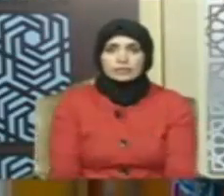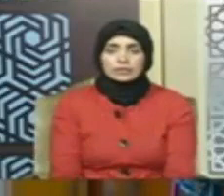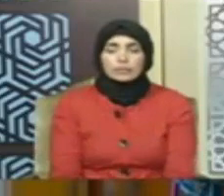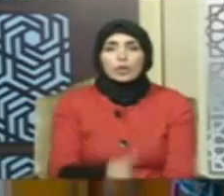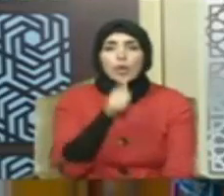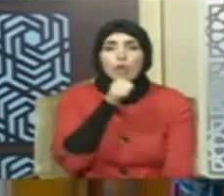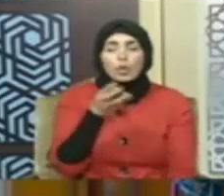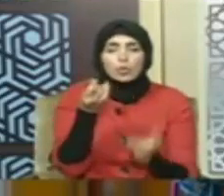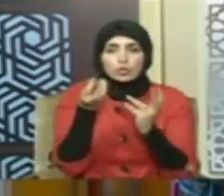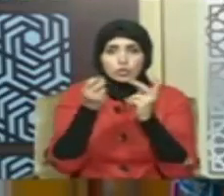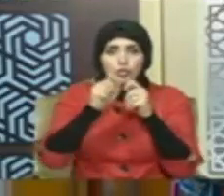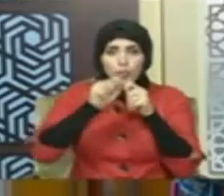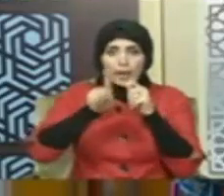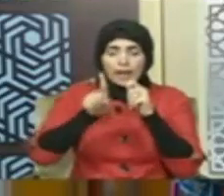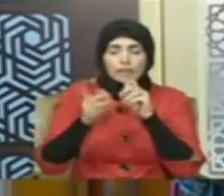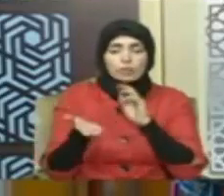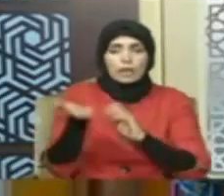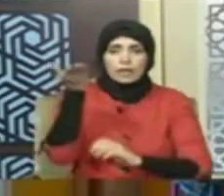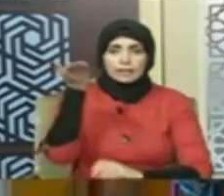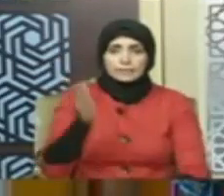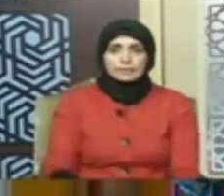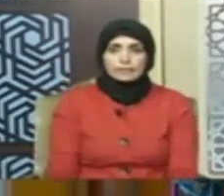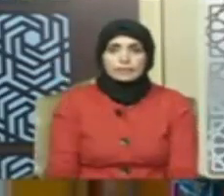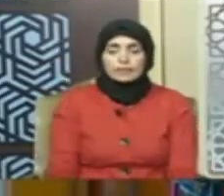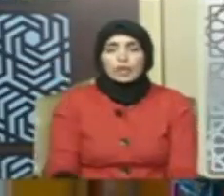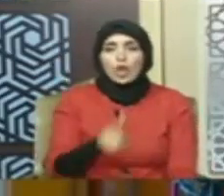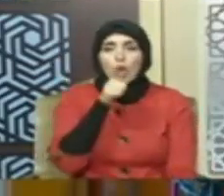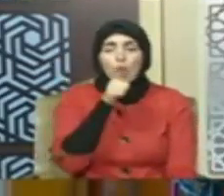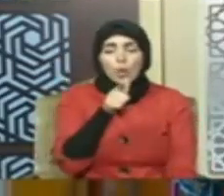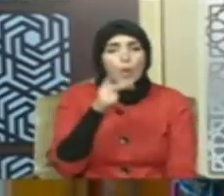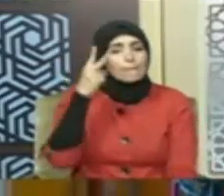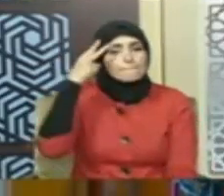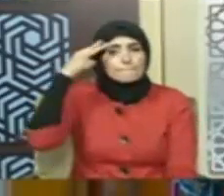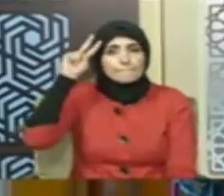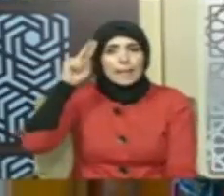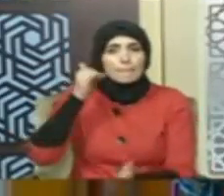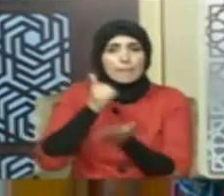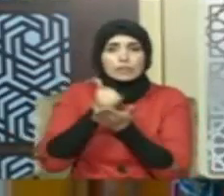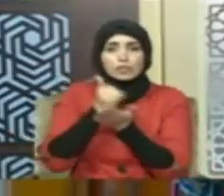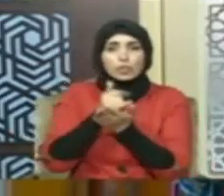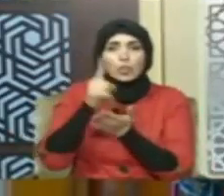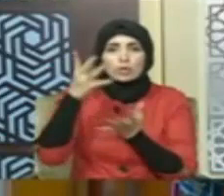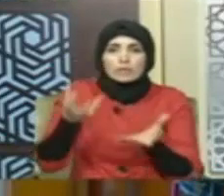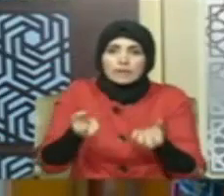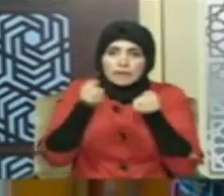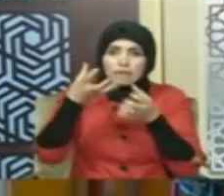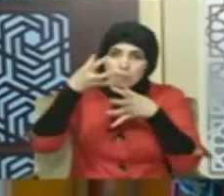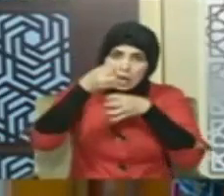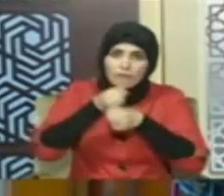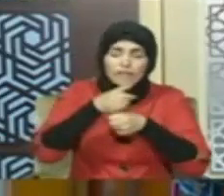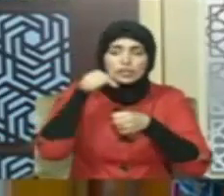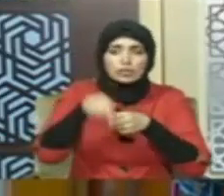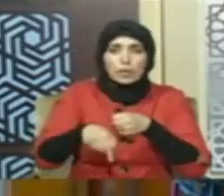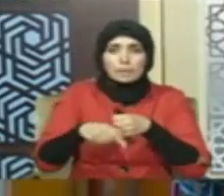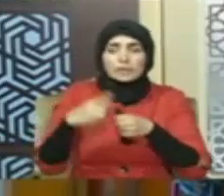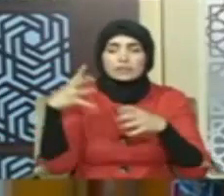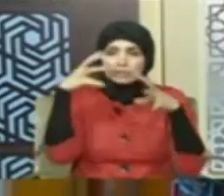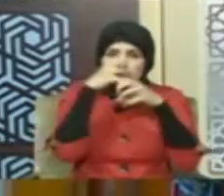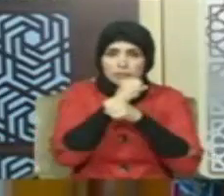ويقول سبحانه: قل من ينجيكم من ظلمات البر